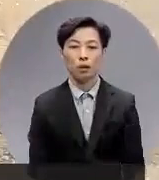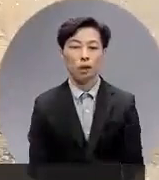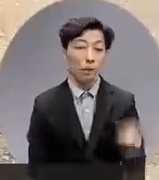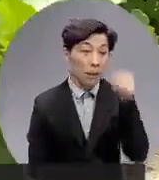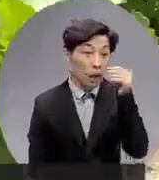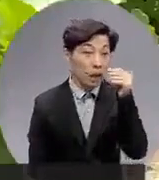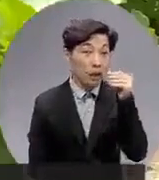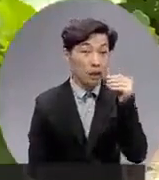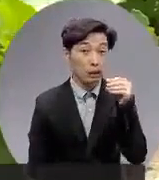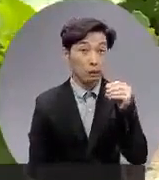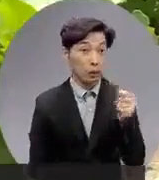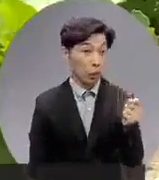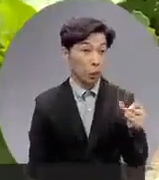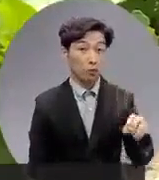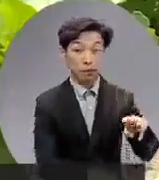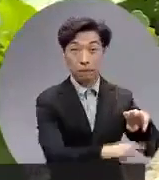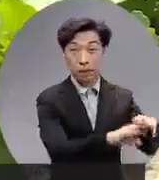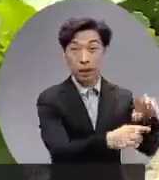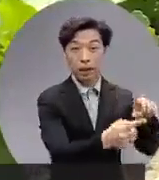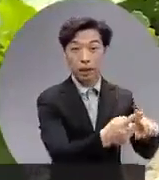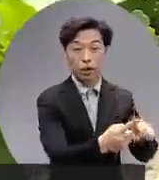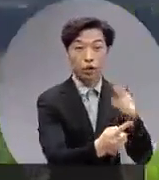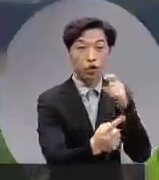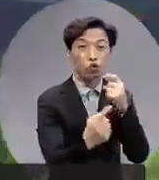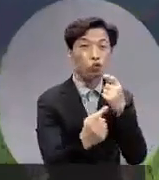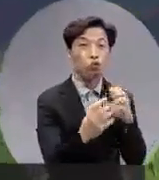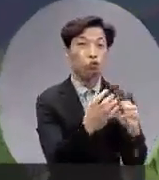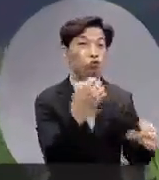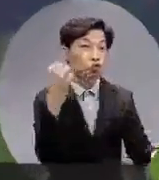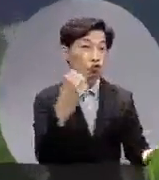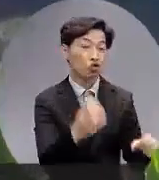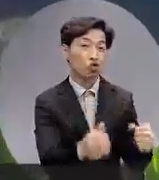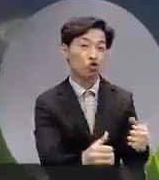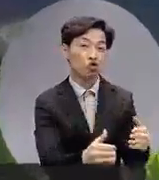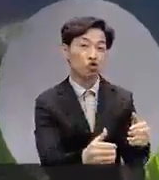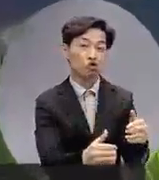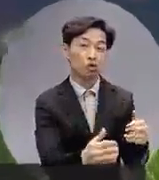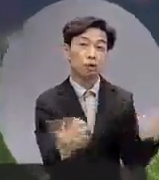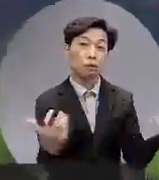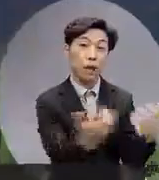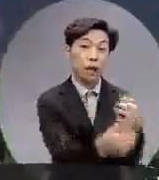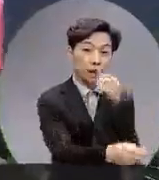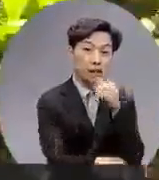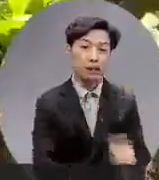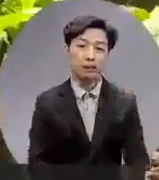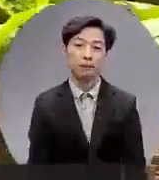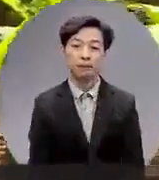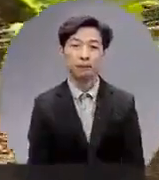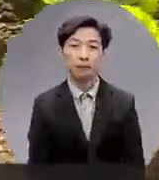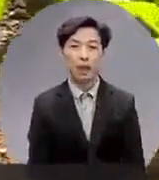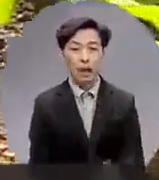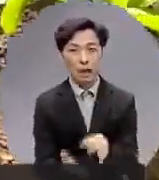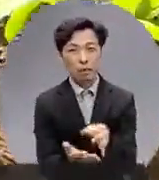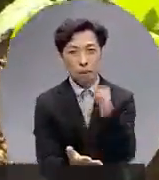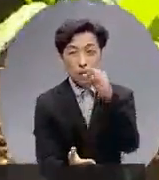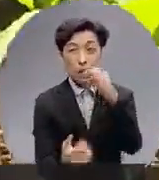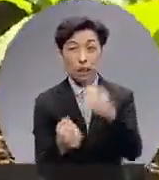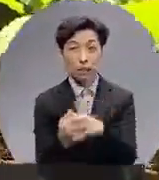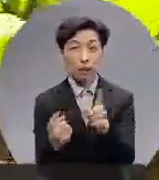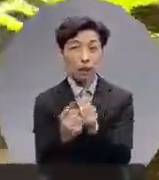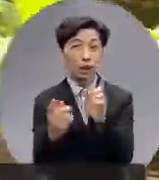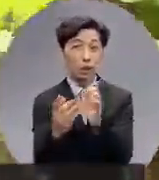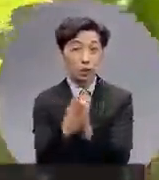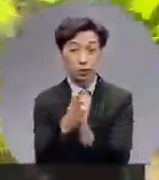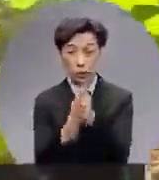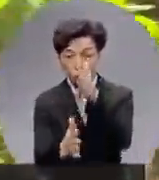무가 빼곡히 자라고 있습니다. 최근 채소값이 급등하면서 이렇게 채소를 직접 길러먹는 도심